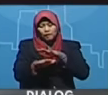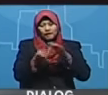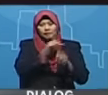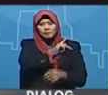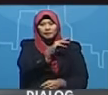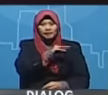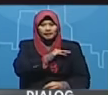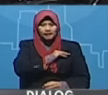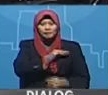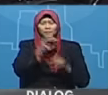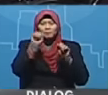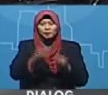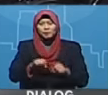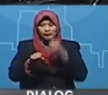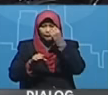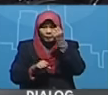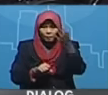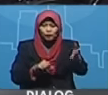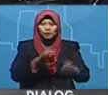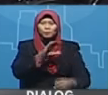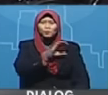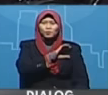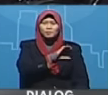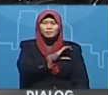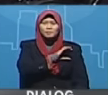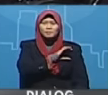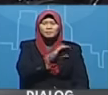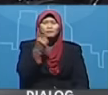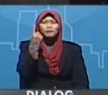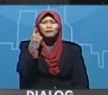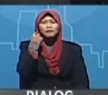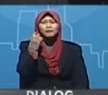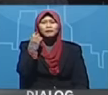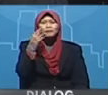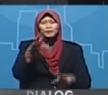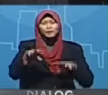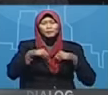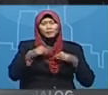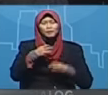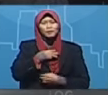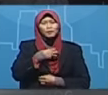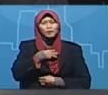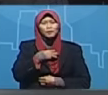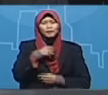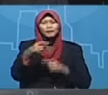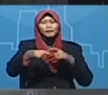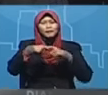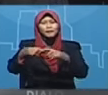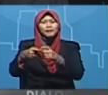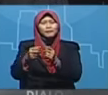boleh maklumkan kepada polis. Contohnya tadi kita ada terima aduan berkaitan dengan